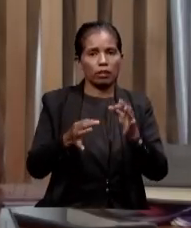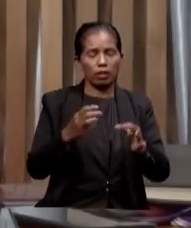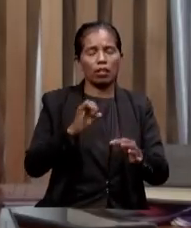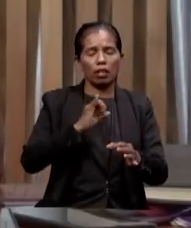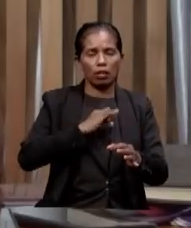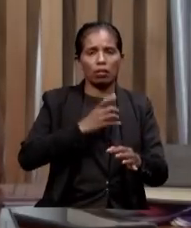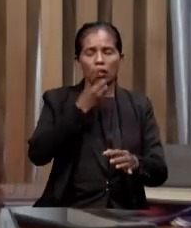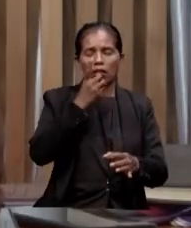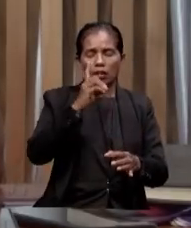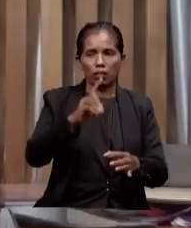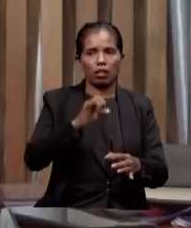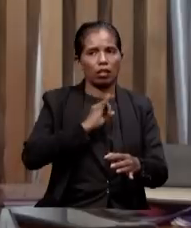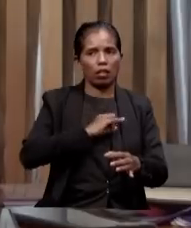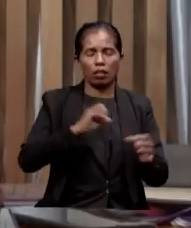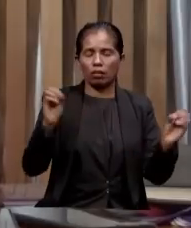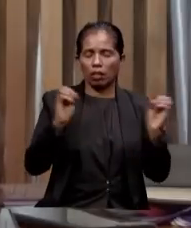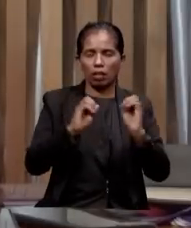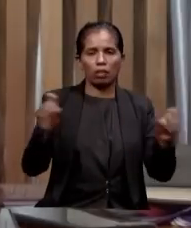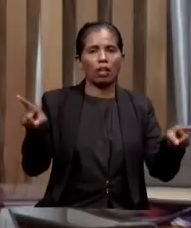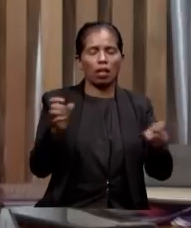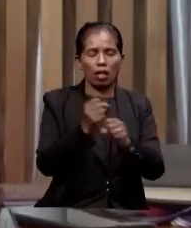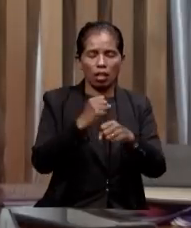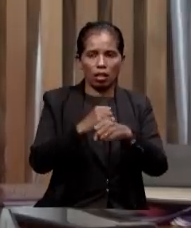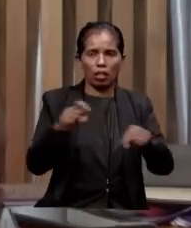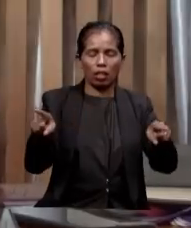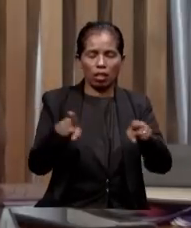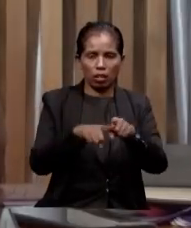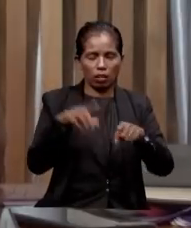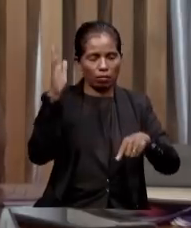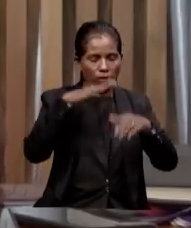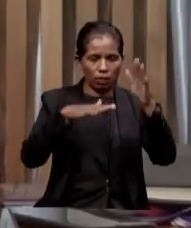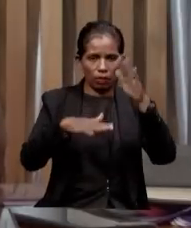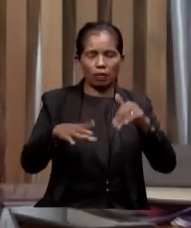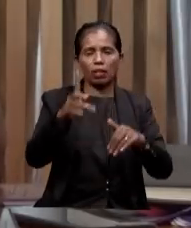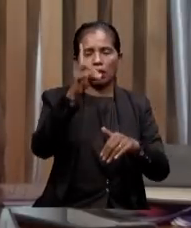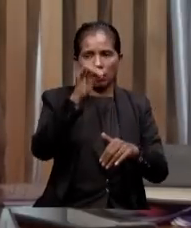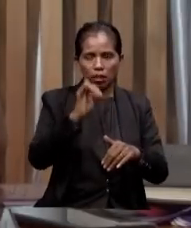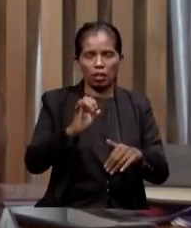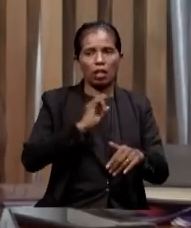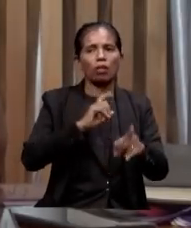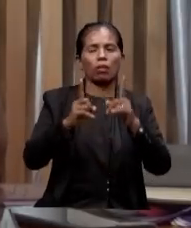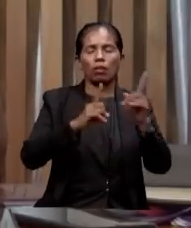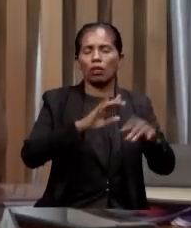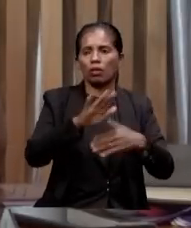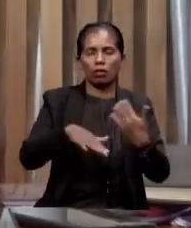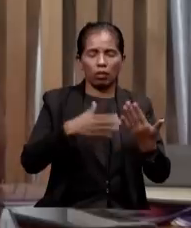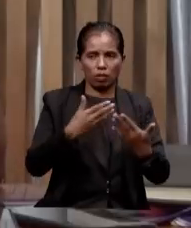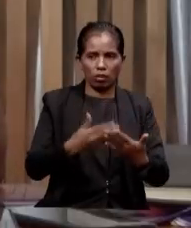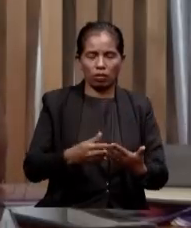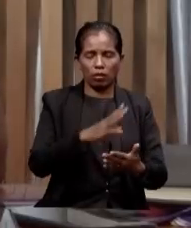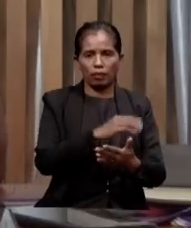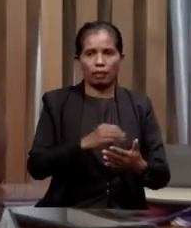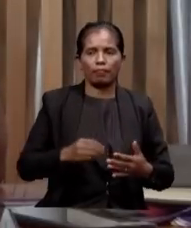larang haula halo separa saung. Ba acontecimento sira di larane hau kuli en general di via ke halo